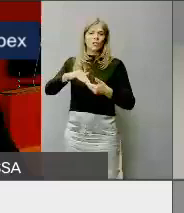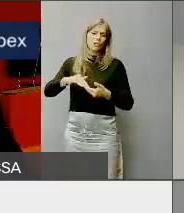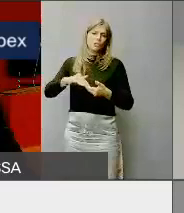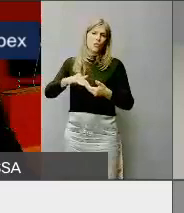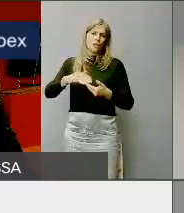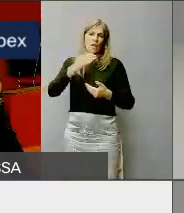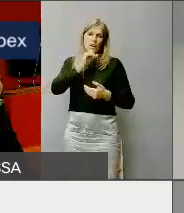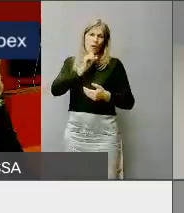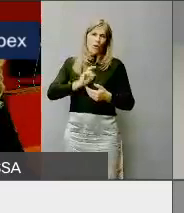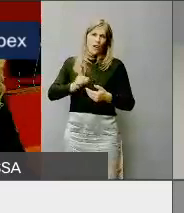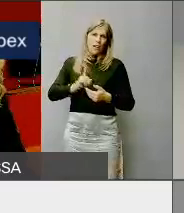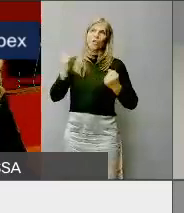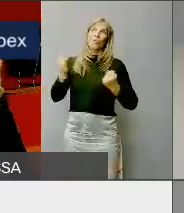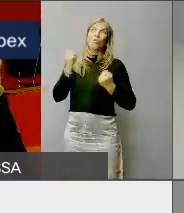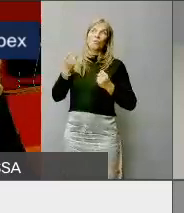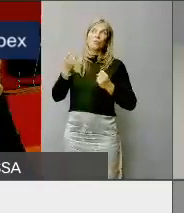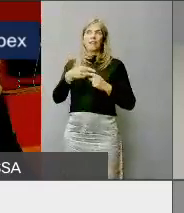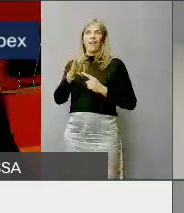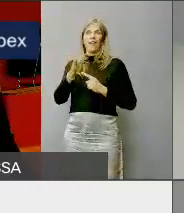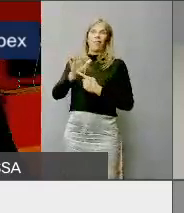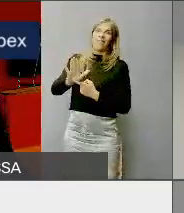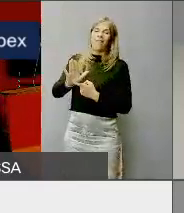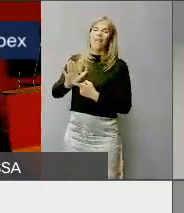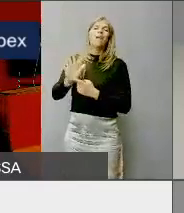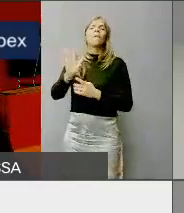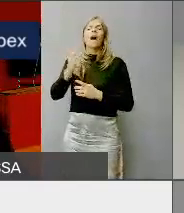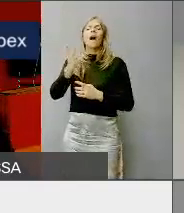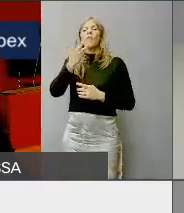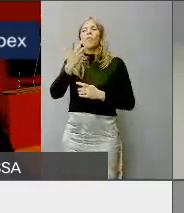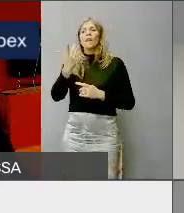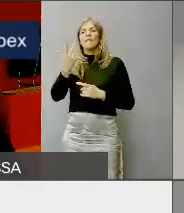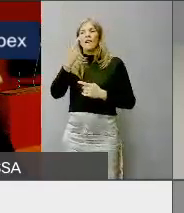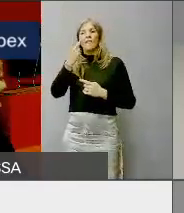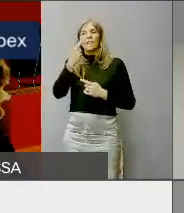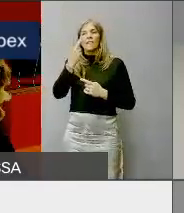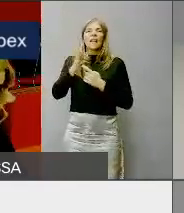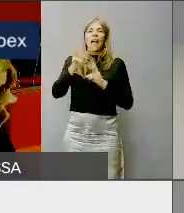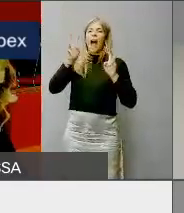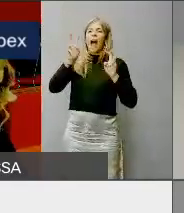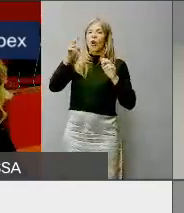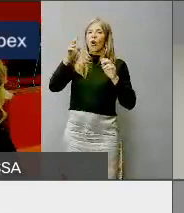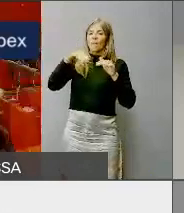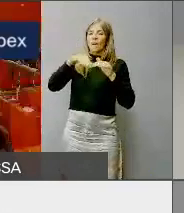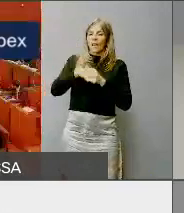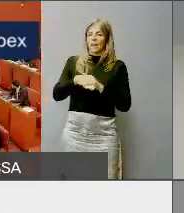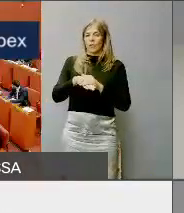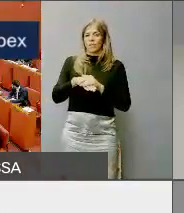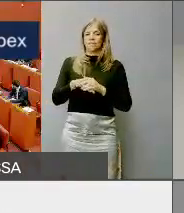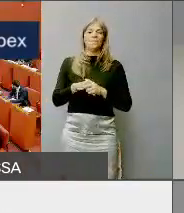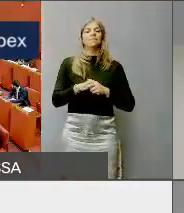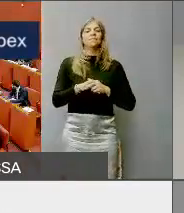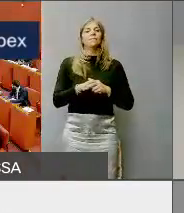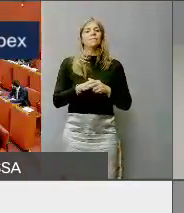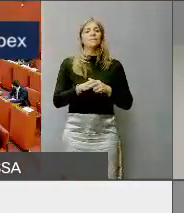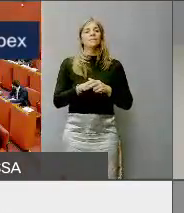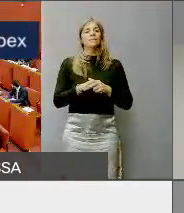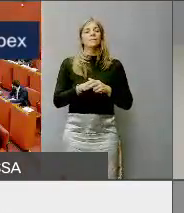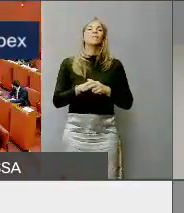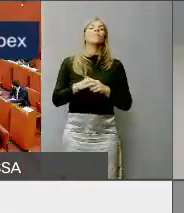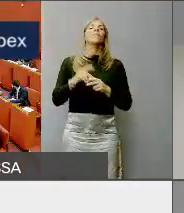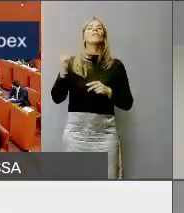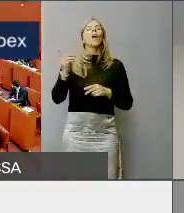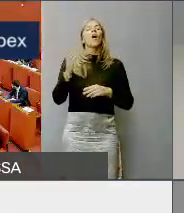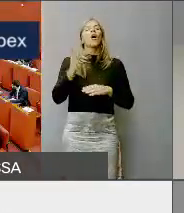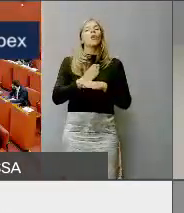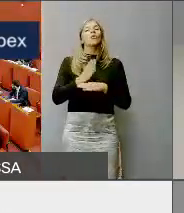portare alla ribalta quello che fanno queste associazioni grazie anche al suo con consigliere pignone sempre